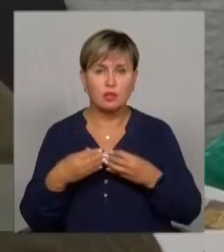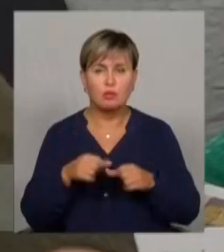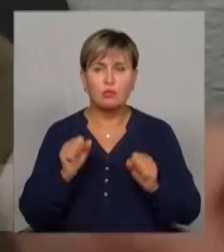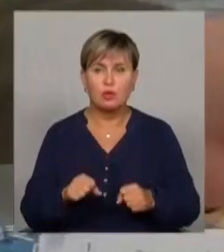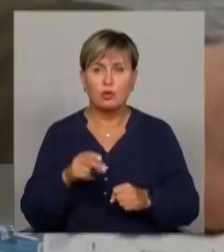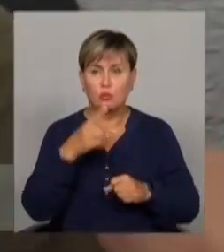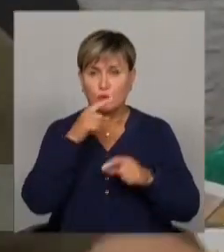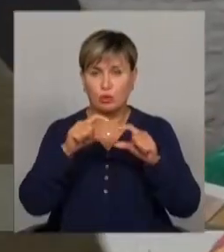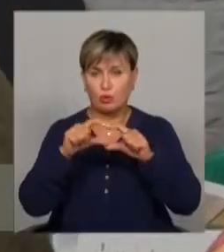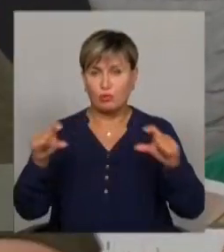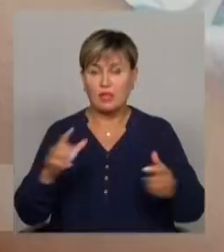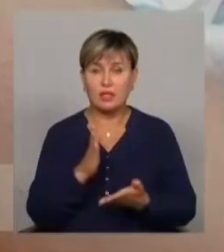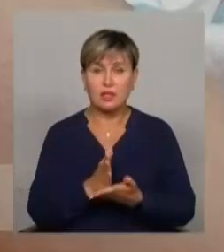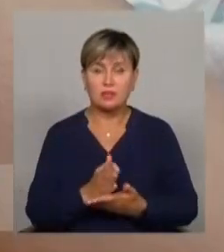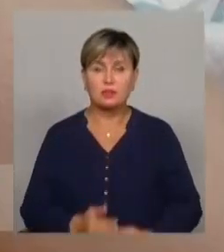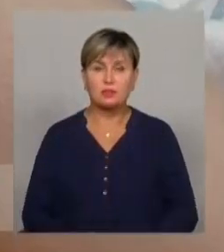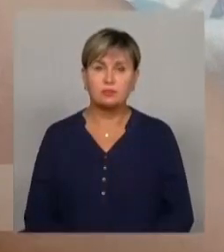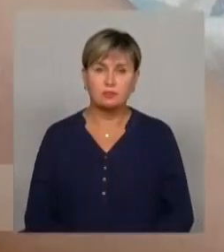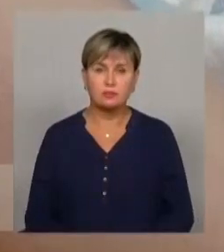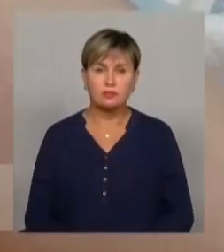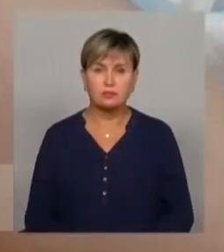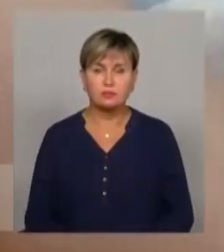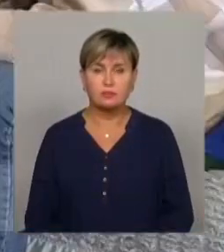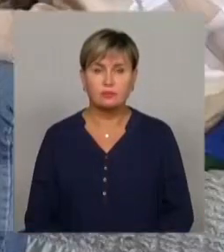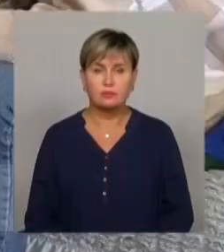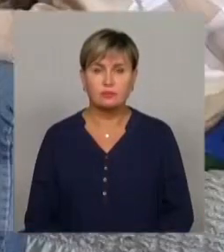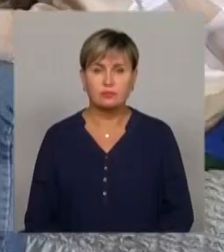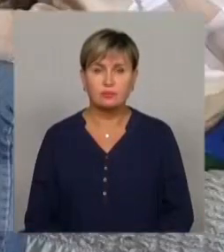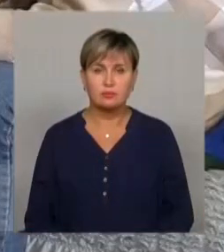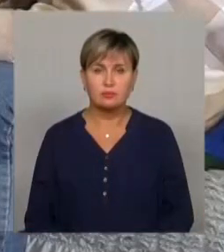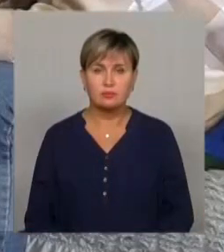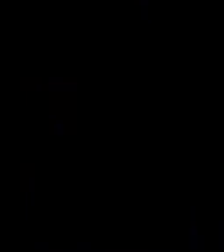реквизитам, указанным на экране. Салтанат Дургалиева, Мирам Исабеков, телеканал Алматы.